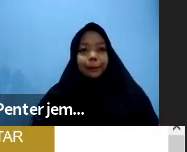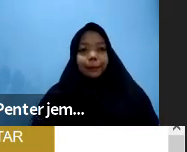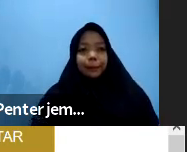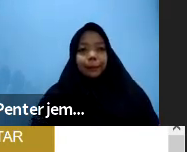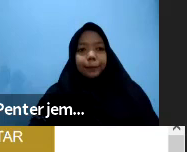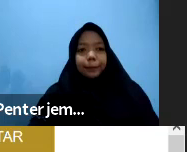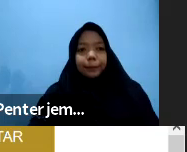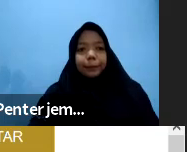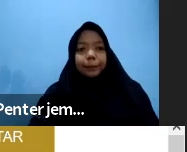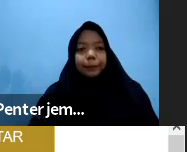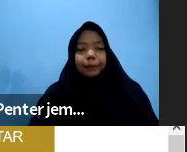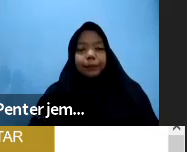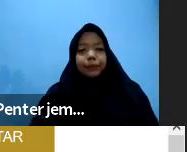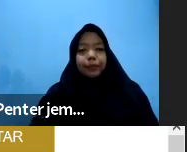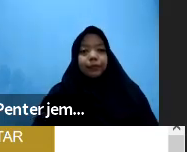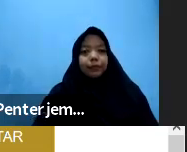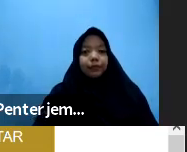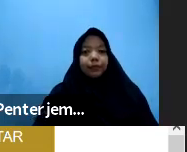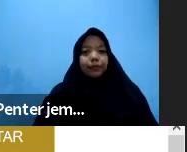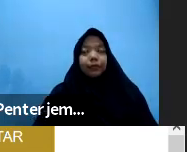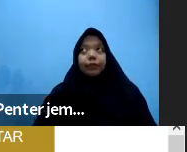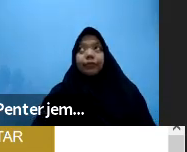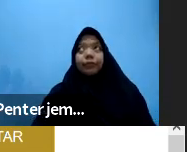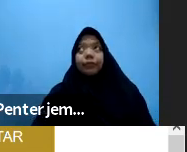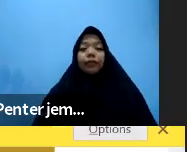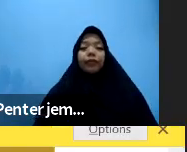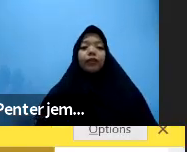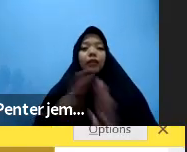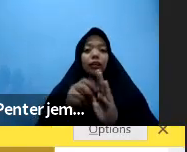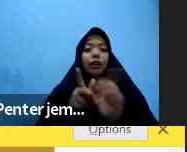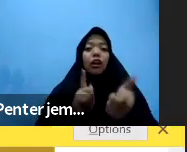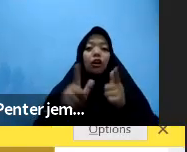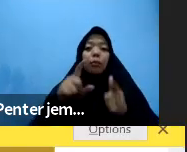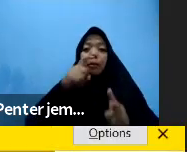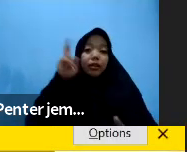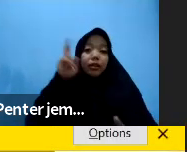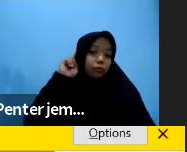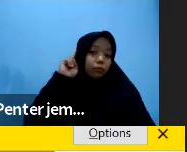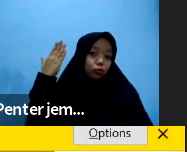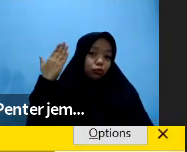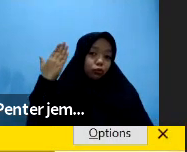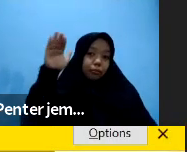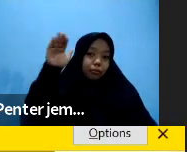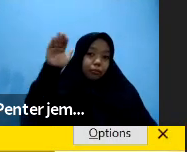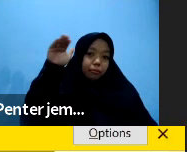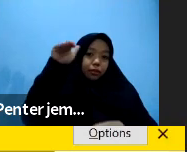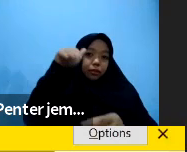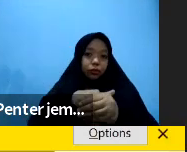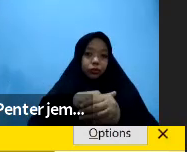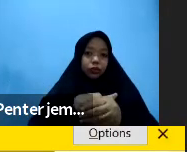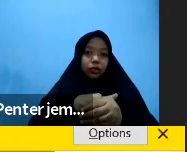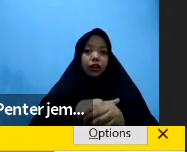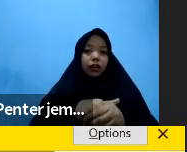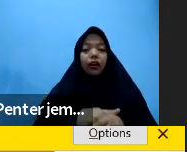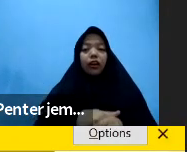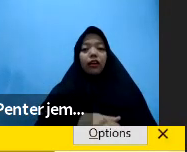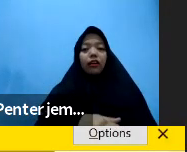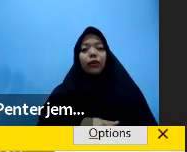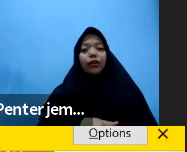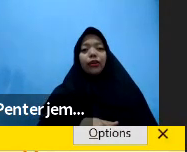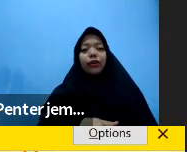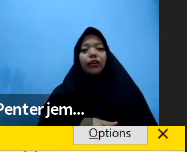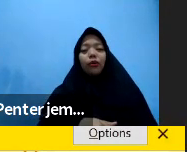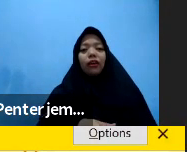Ketika nanti Bapak Ibu sudah posisi masuk ke Hai nah ini berandanya di beranda Ini